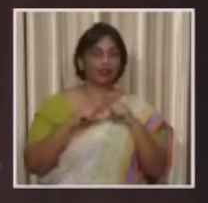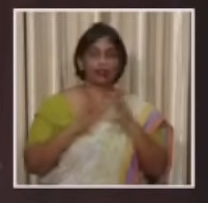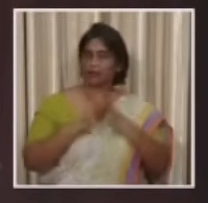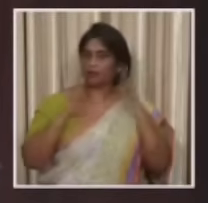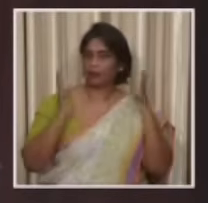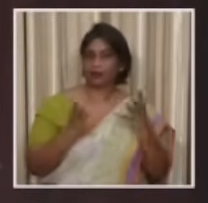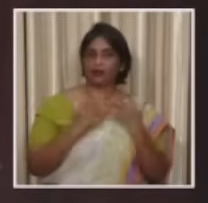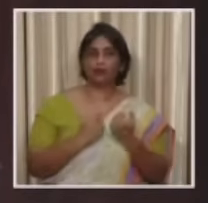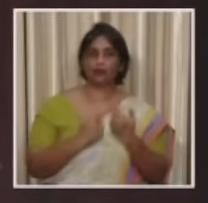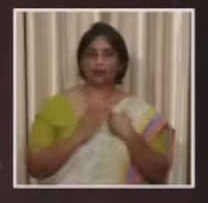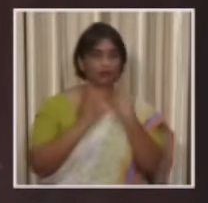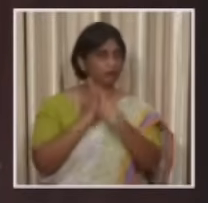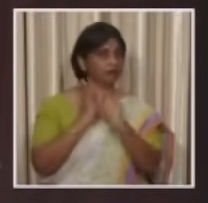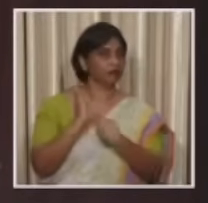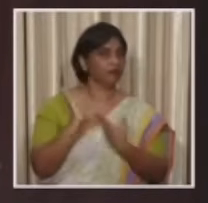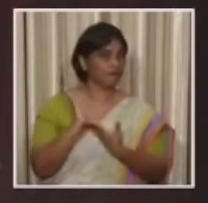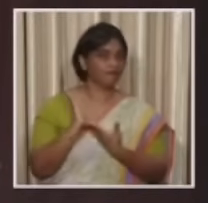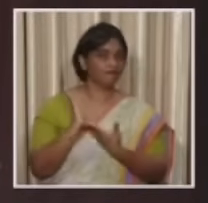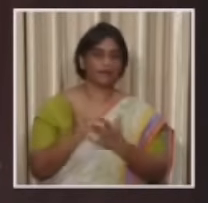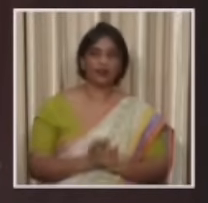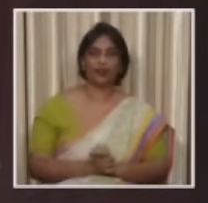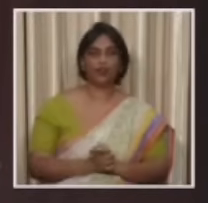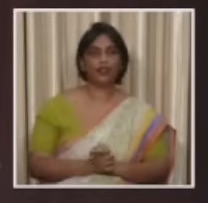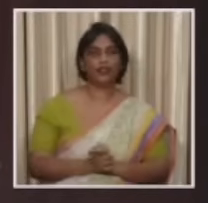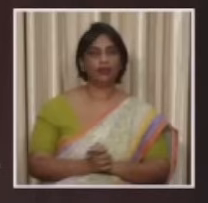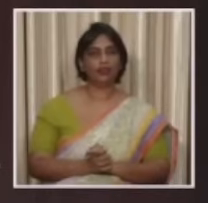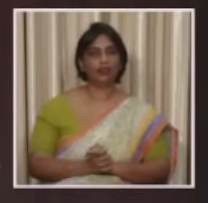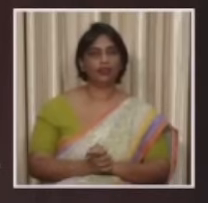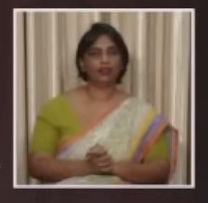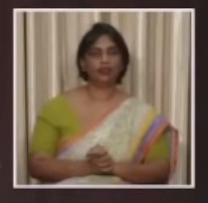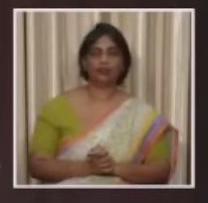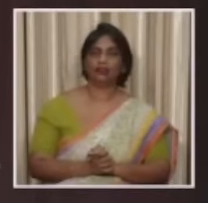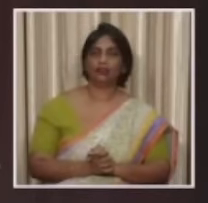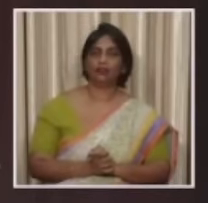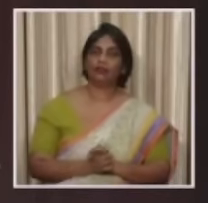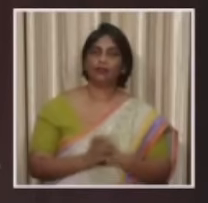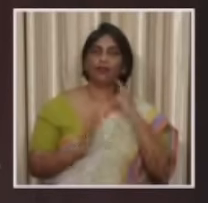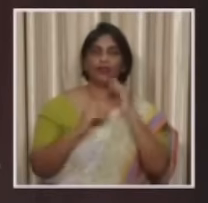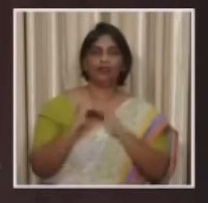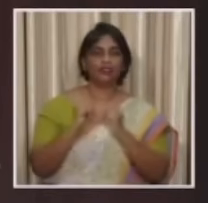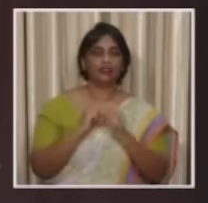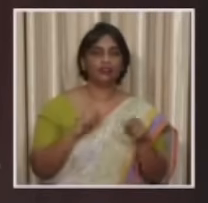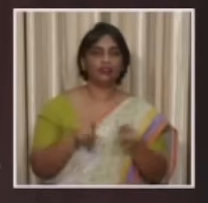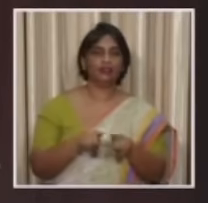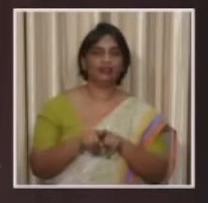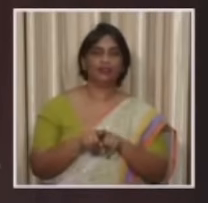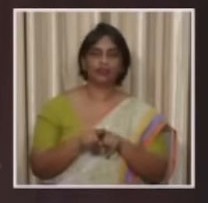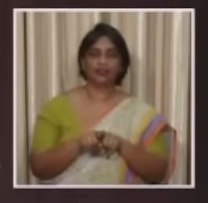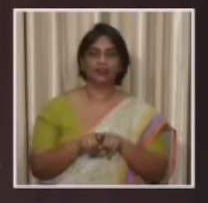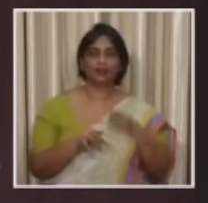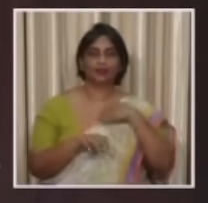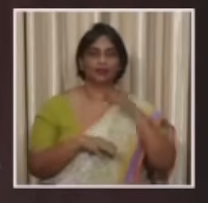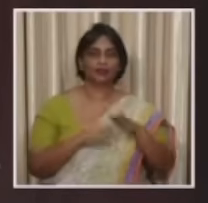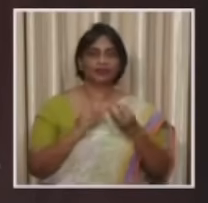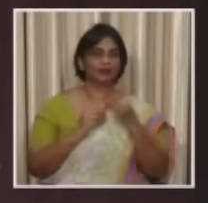විශාල සංඛ්‍යාවක්. මල්ල ලයිසුත් එක මම කියන්නම්. මේ විතරක් නෙමෙයි, සුරාපත් දෙපාර්තමේන්තුවේ ඉන්න ලෙඩාරින්ගේ පුතුන්ටත් දීලා